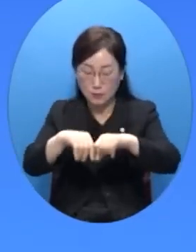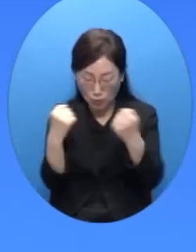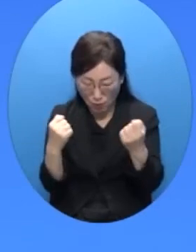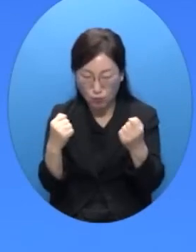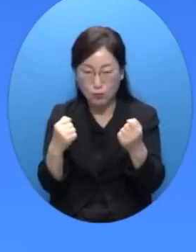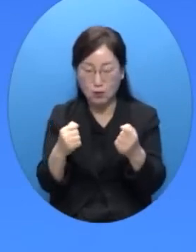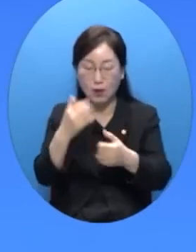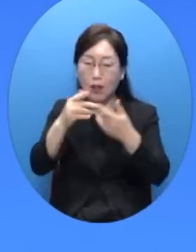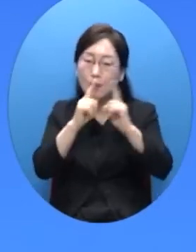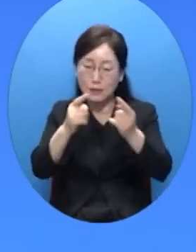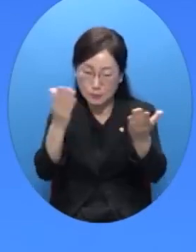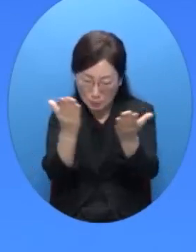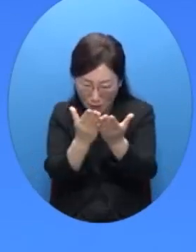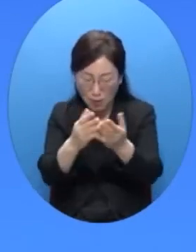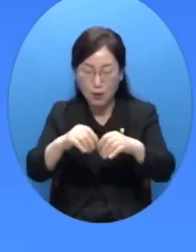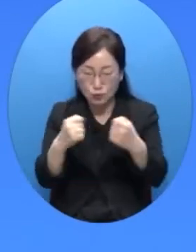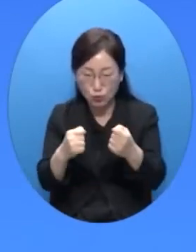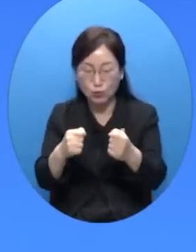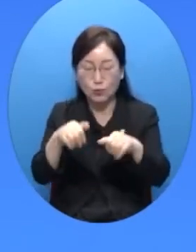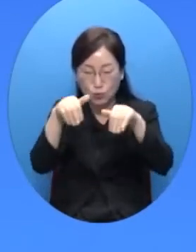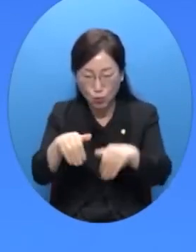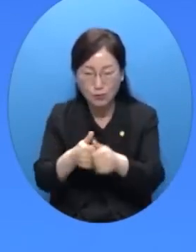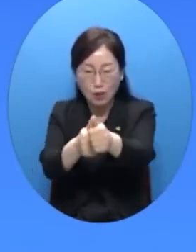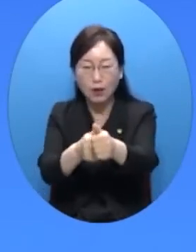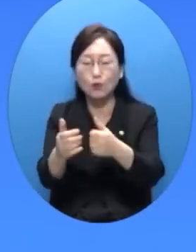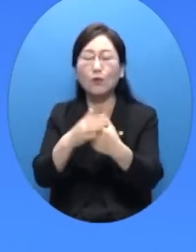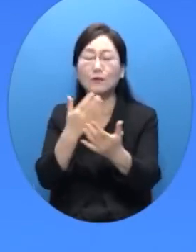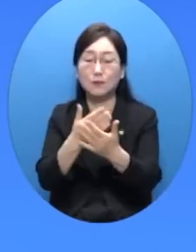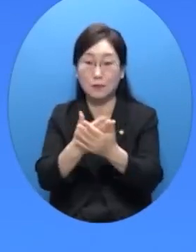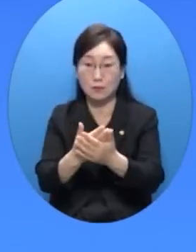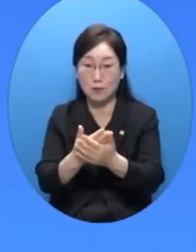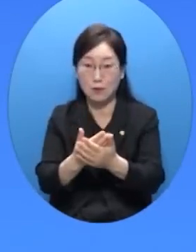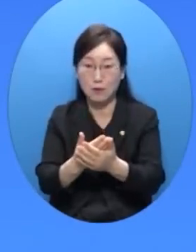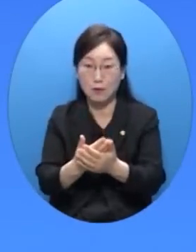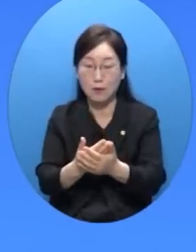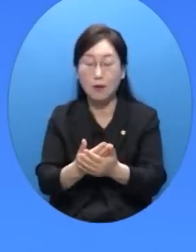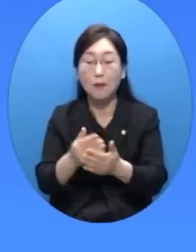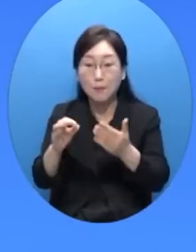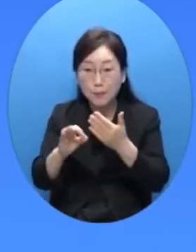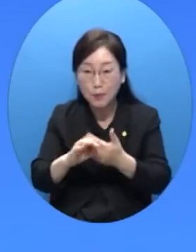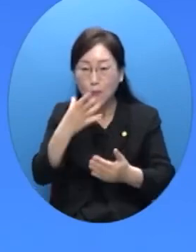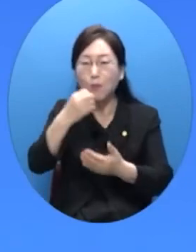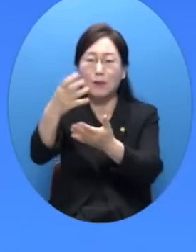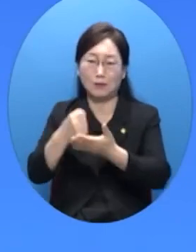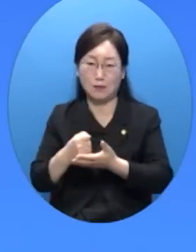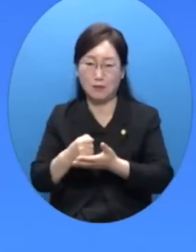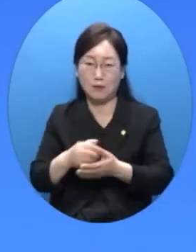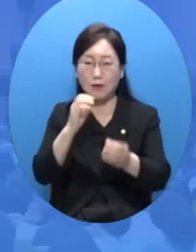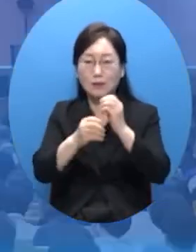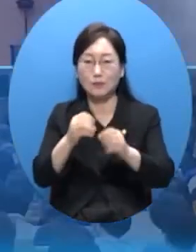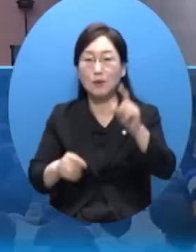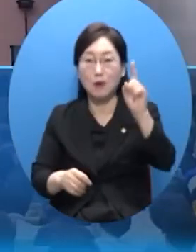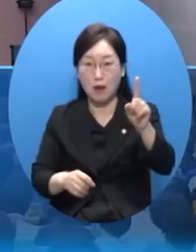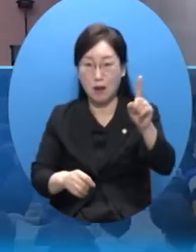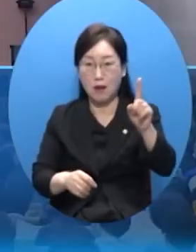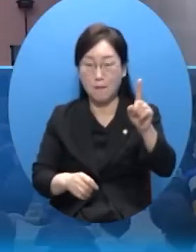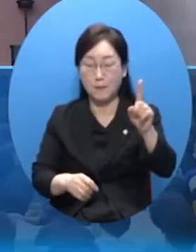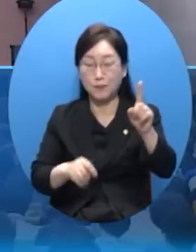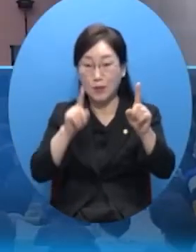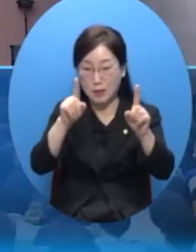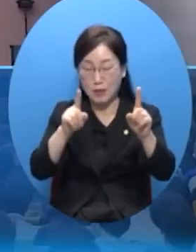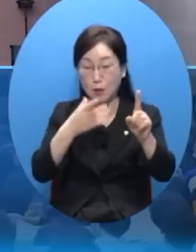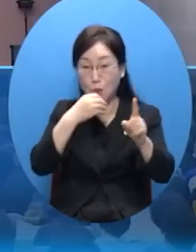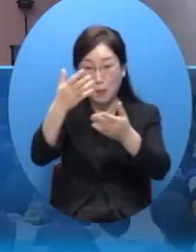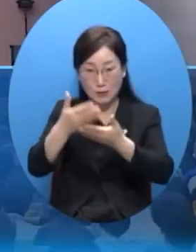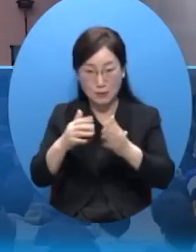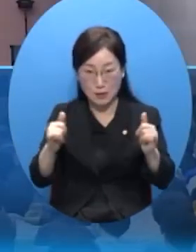순종하는 말씀의 종이 되게 하여 주시옵소서. 그러면 복받은 인생을 살게 되는 것입니다. 시편 1편에 복받은 인생에 대해서